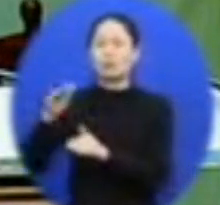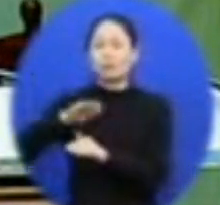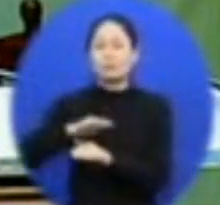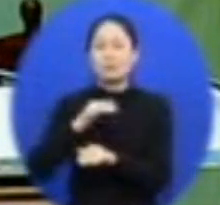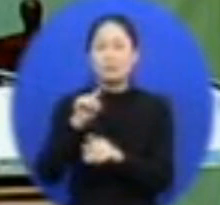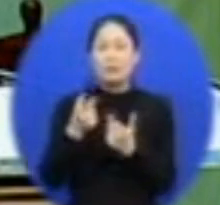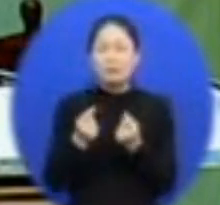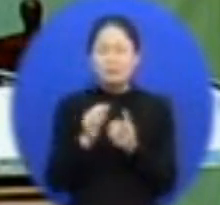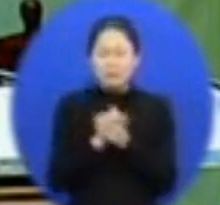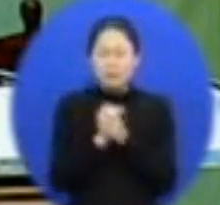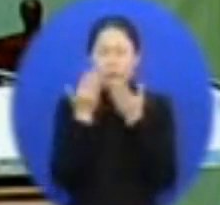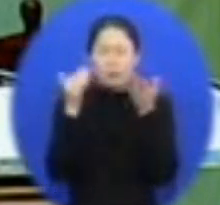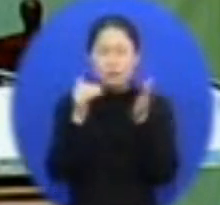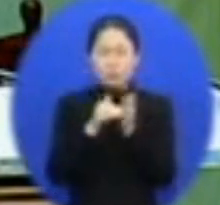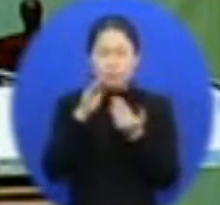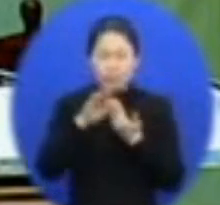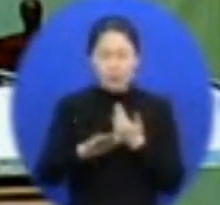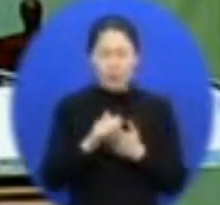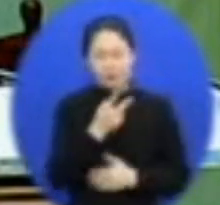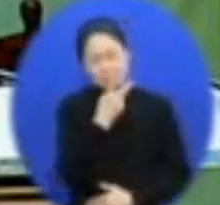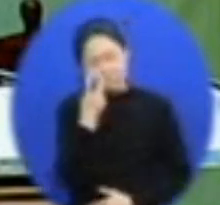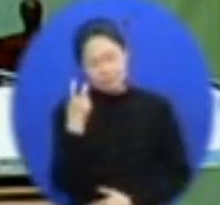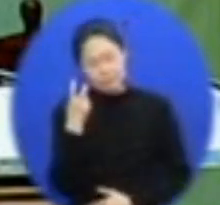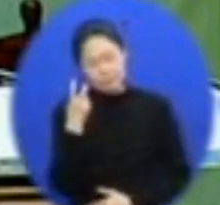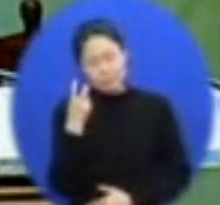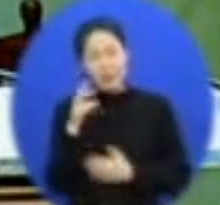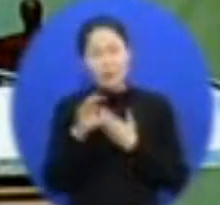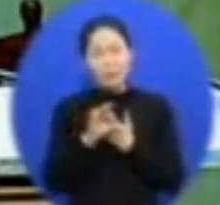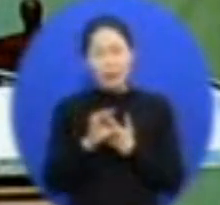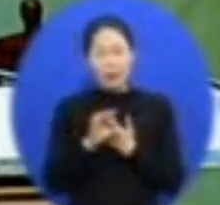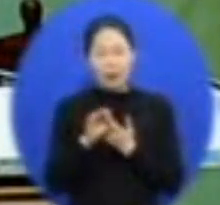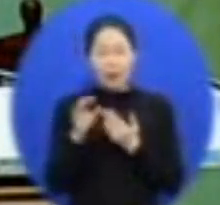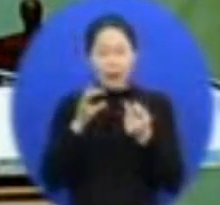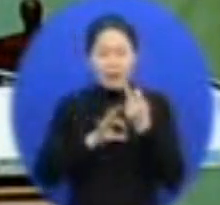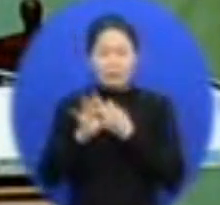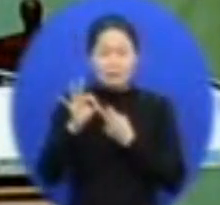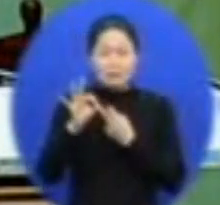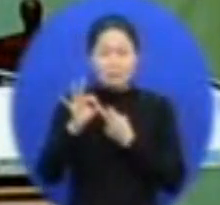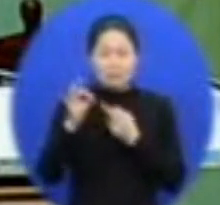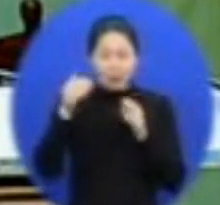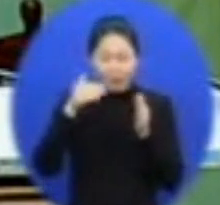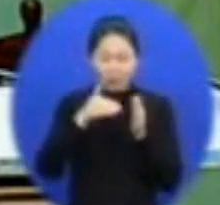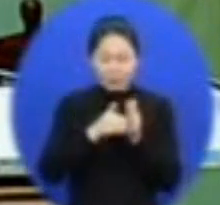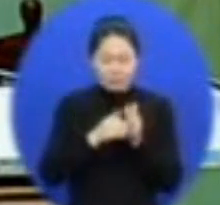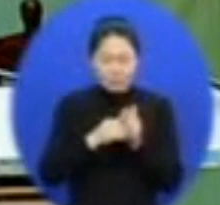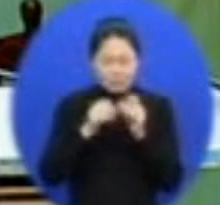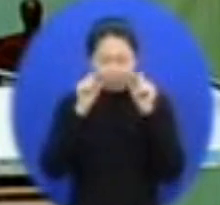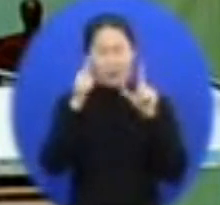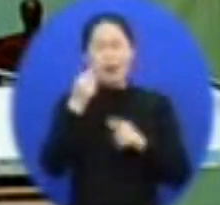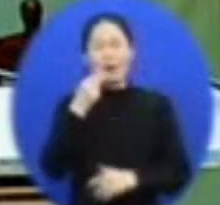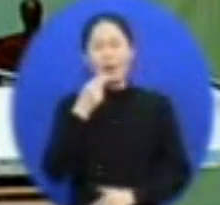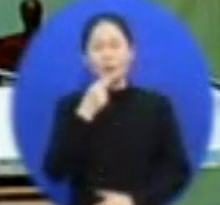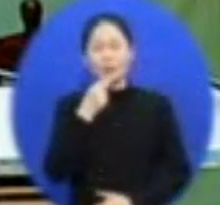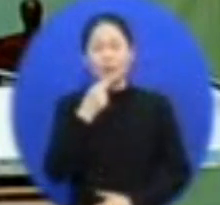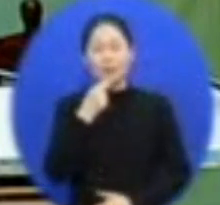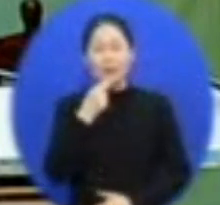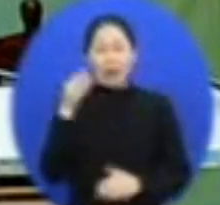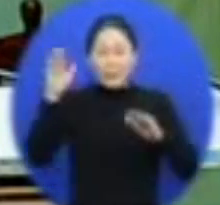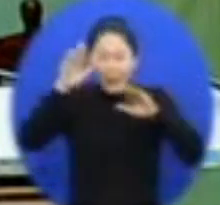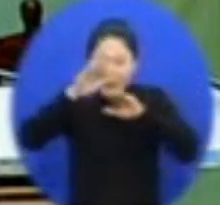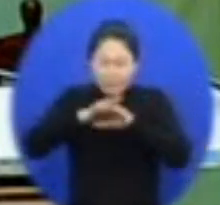그렇게 기도하고 잠을 자면 아침에 일어날 때까지 깨지도 않고 이런 안돼요 밤새도록 폭격이